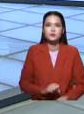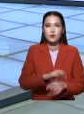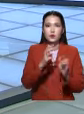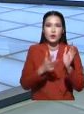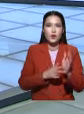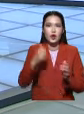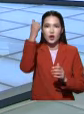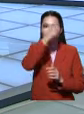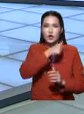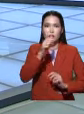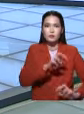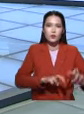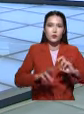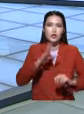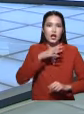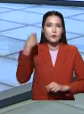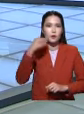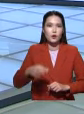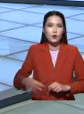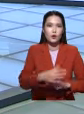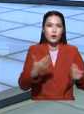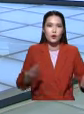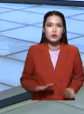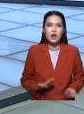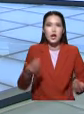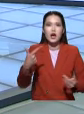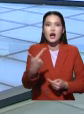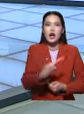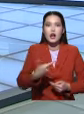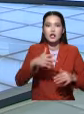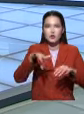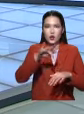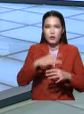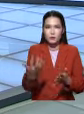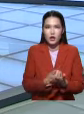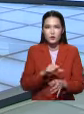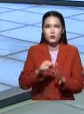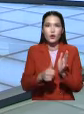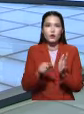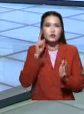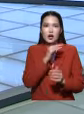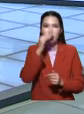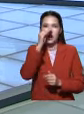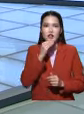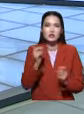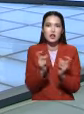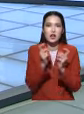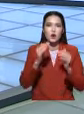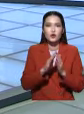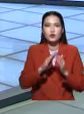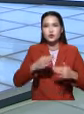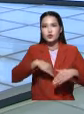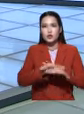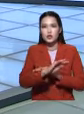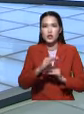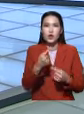18 жыл бойы іздеуде жүрген Түркістан облысының тұрғыны Атыраудан табылды. Ол 16 жасында ата-анасымен ренжісіп, үйінен кеткен